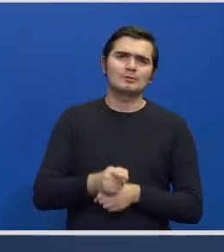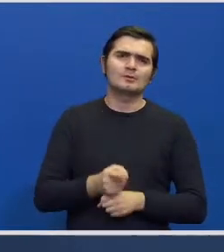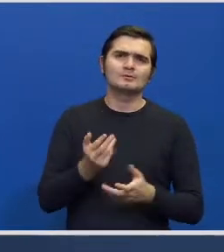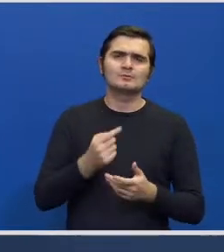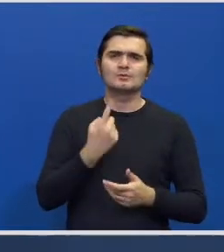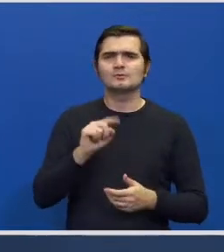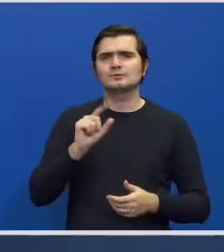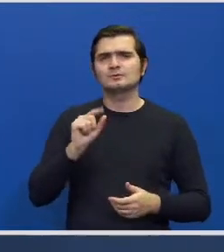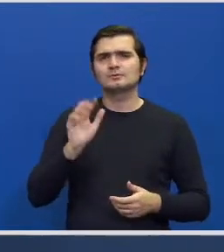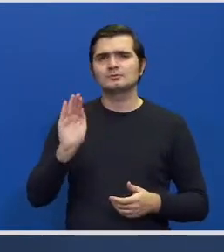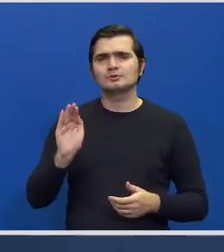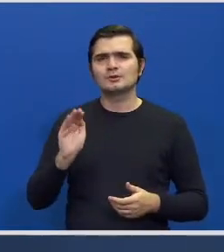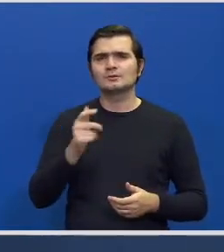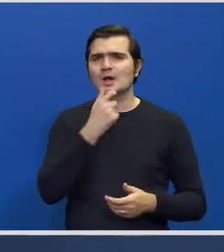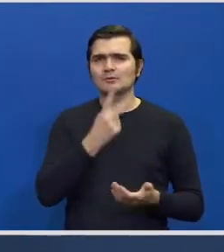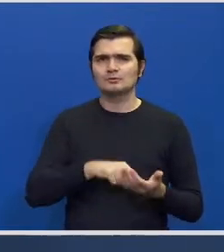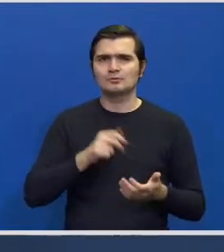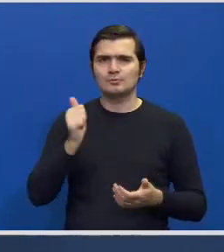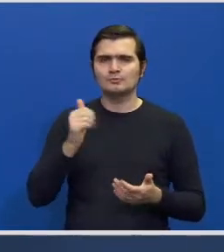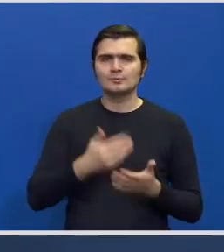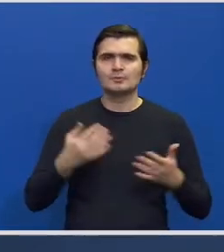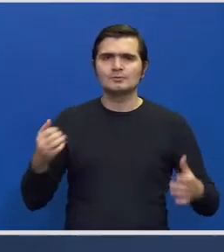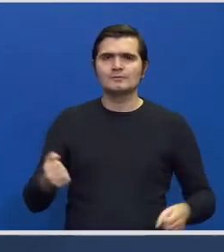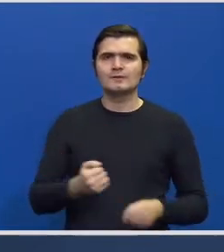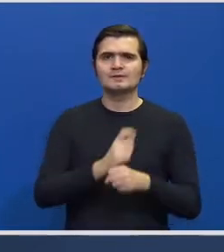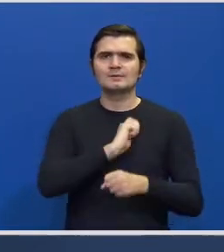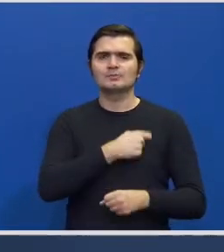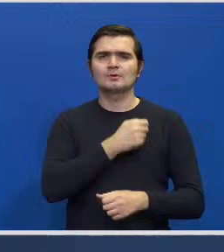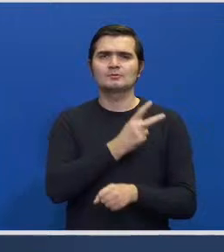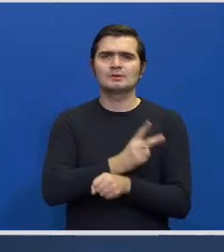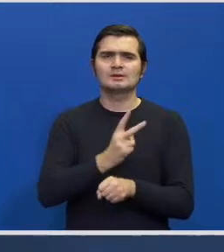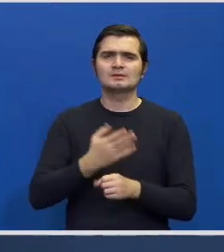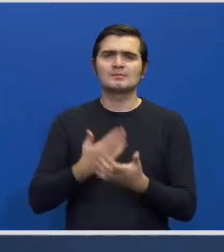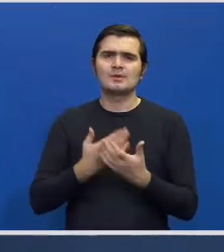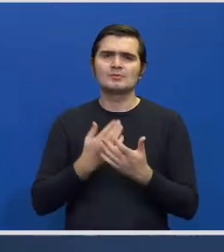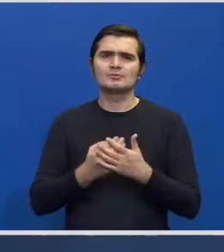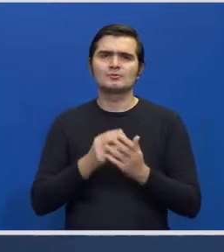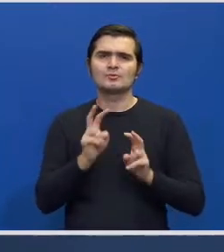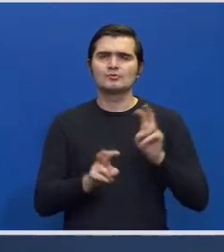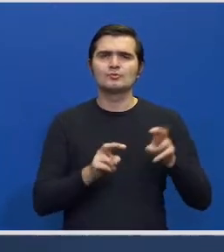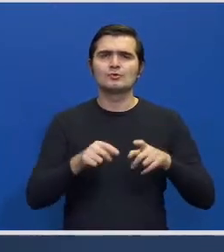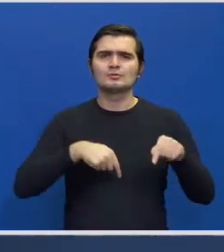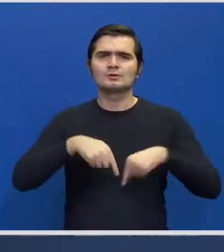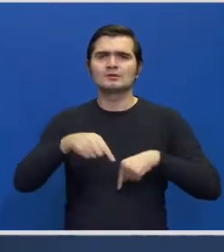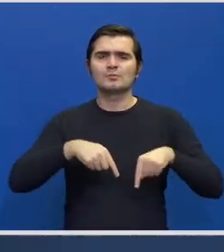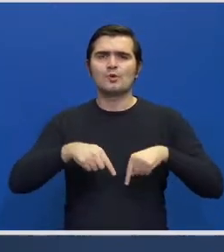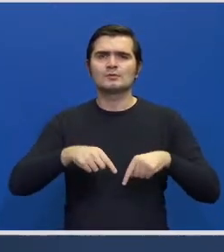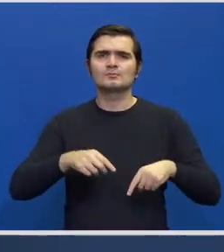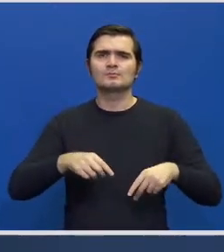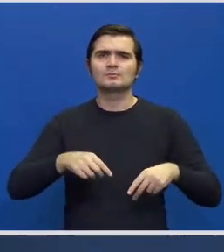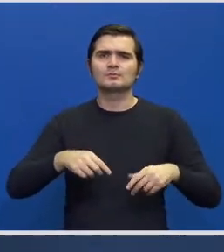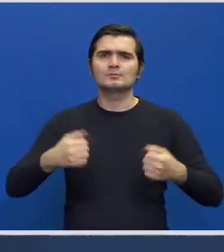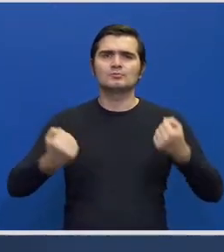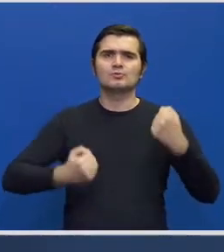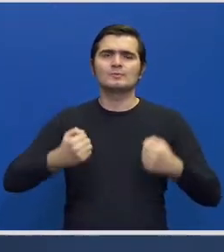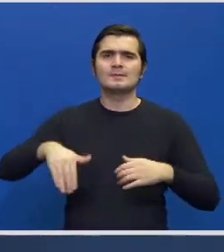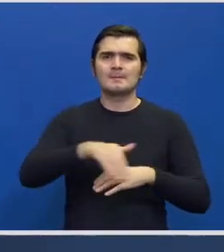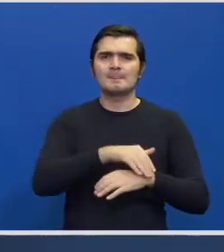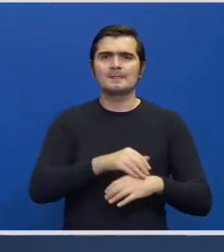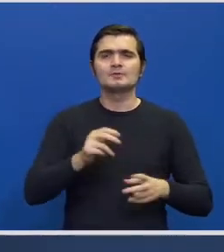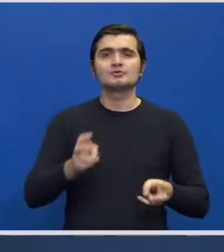și completarea ordinanței Guvernului numărul 26/2011 privind înființarea Inspectoratului de Stat pentru Controlul în